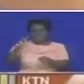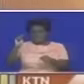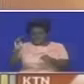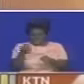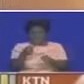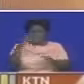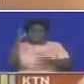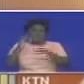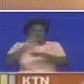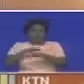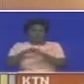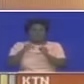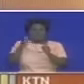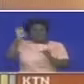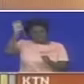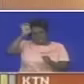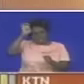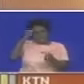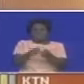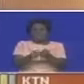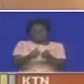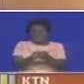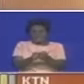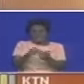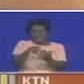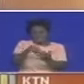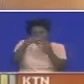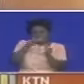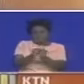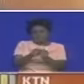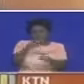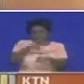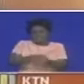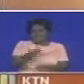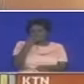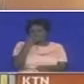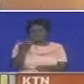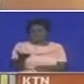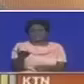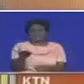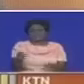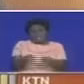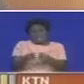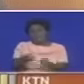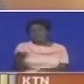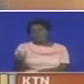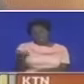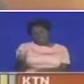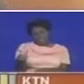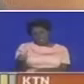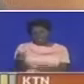sehemu hiyo ya bonde la ufa, hususan zao hili la mahindi, ili kupata lishe yao kama vile sembe.